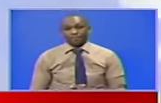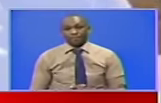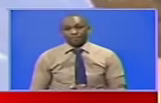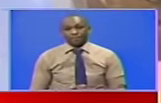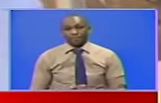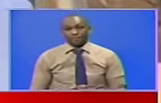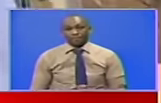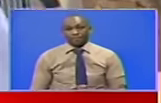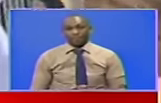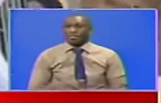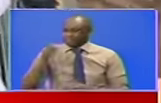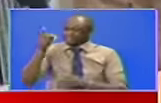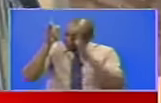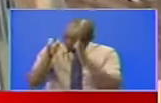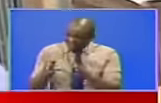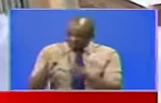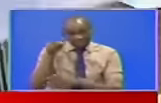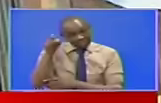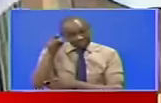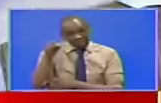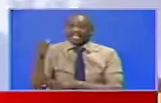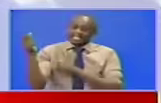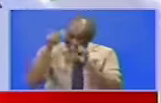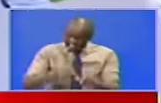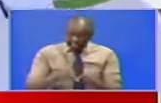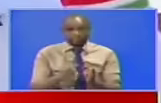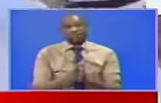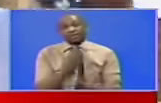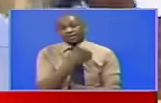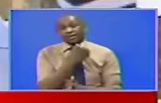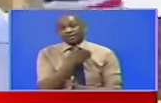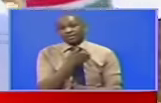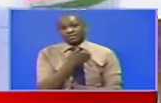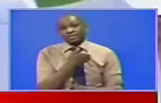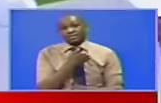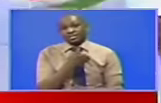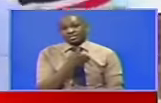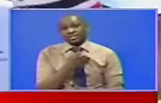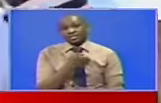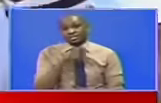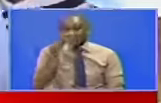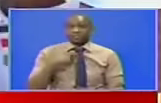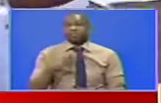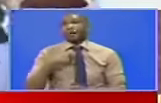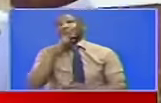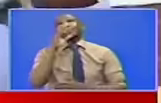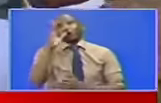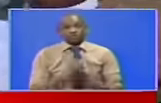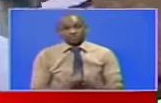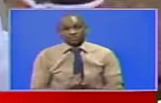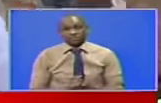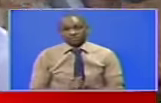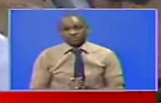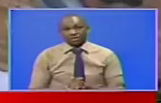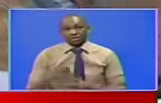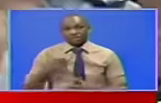Kwa sababu Mpuru alikuja kule kisa. Alikuwa anaomba, anasema Ngai Baba Kalonzo Rais.